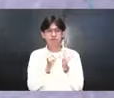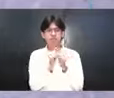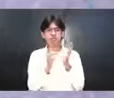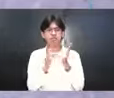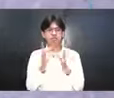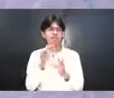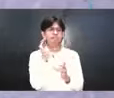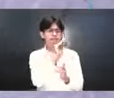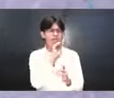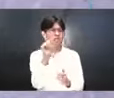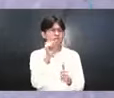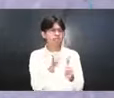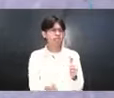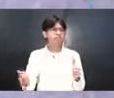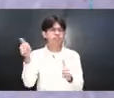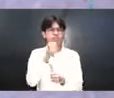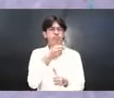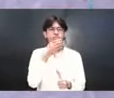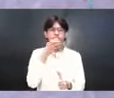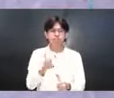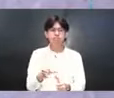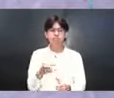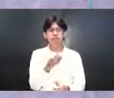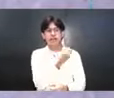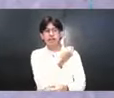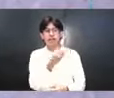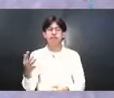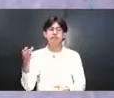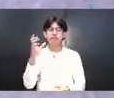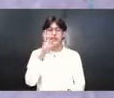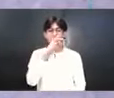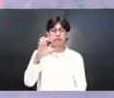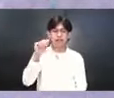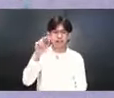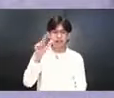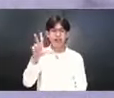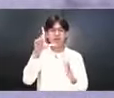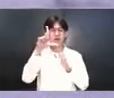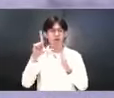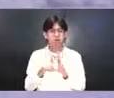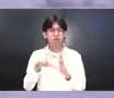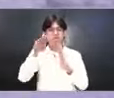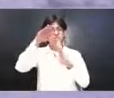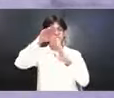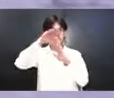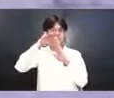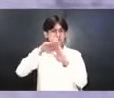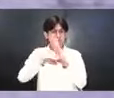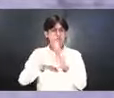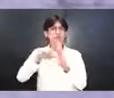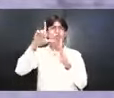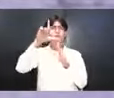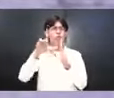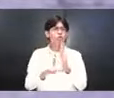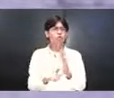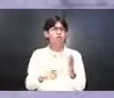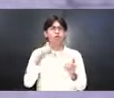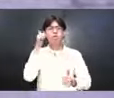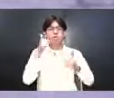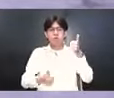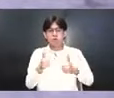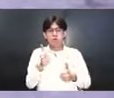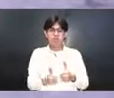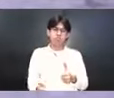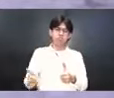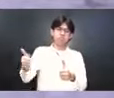greatest commandment among the 613 laws of Moses? What is the greatest commandment? Grabe yung tanong,